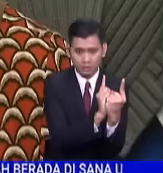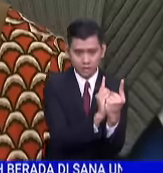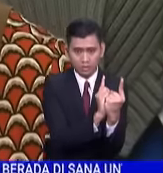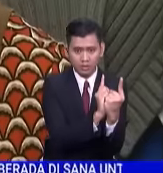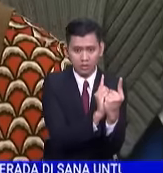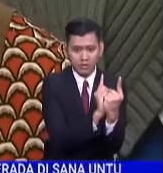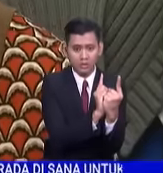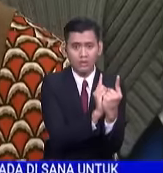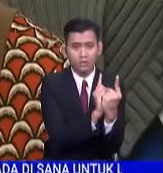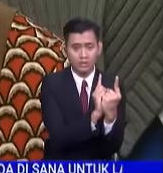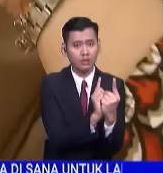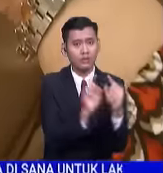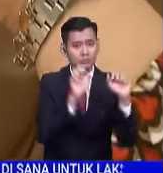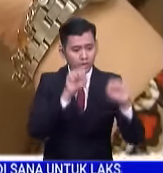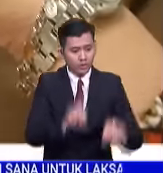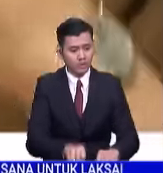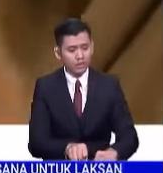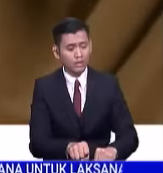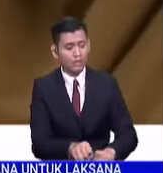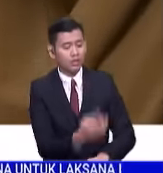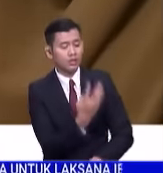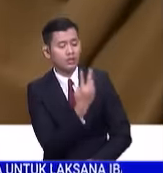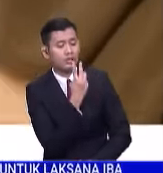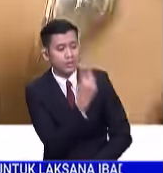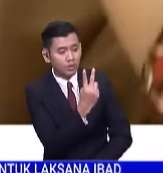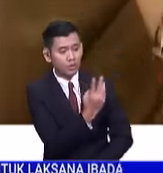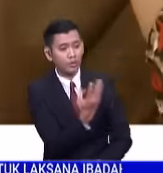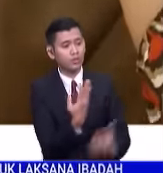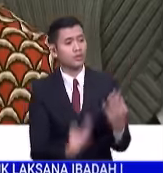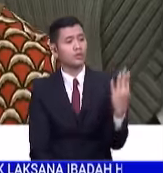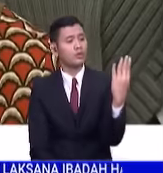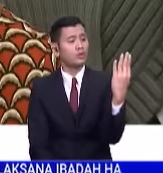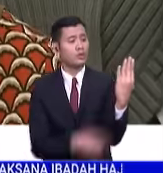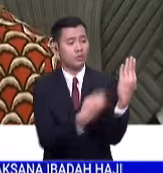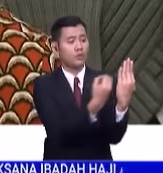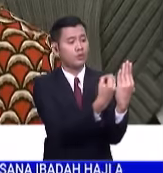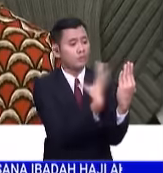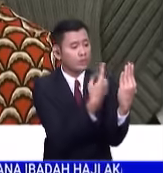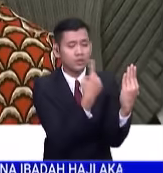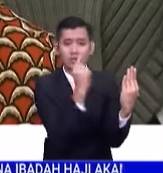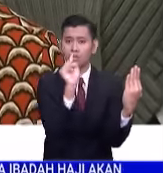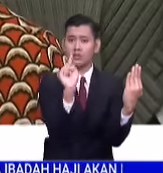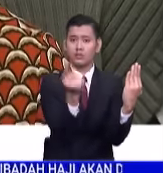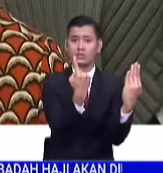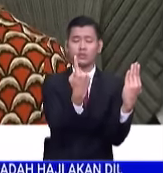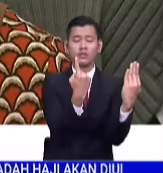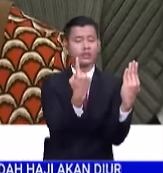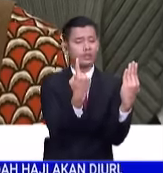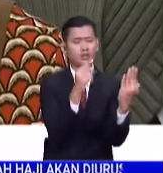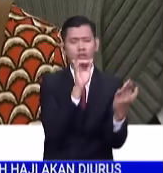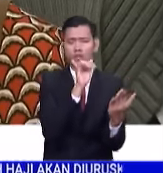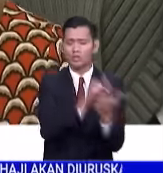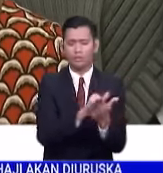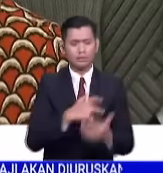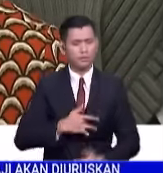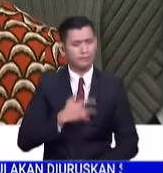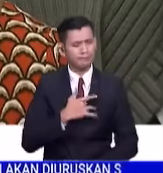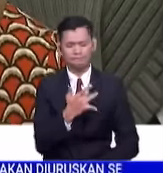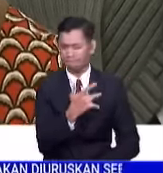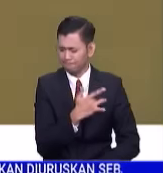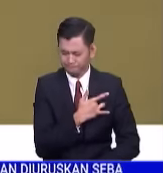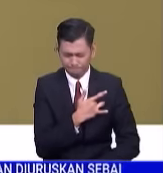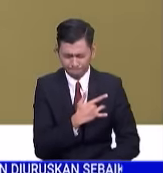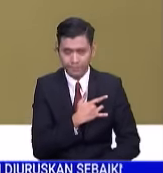dapat cakap melalui video call, dan bila dia meninggal you hanya boleh dapat lihat daripada jauh, memang sangat pedih.